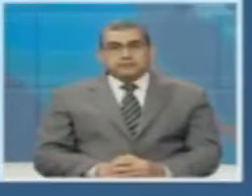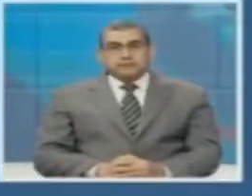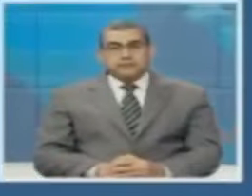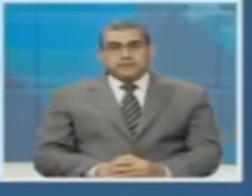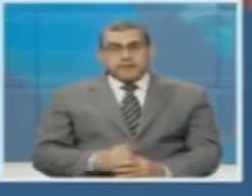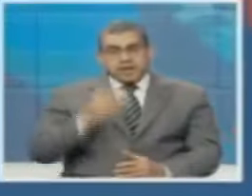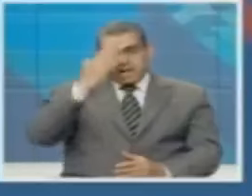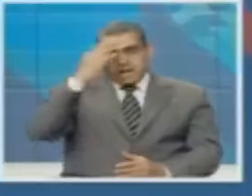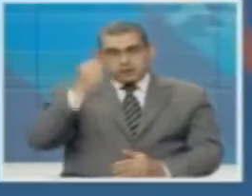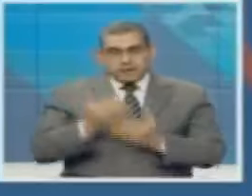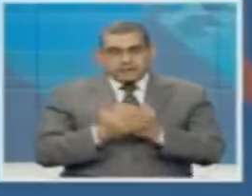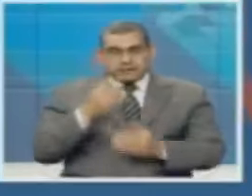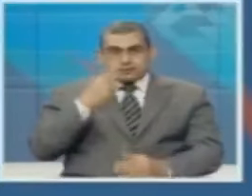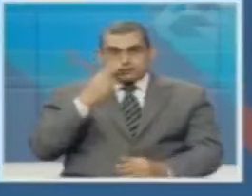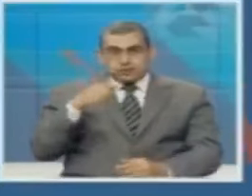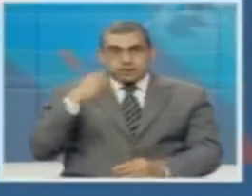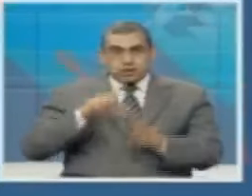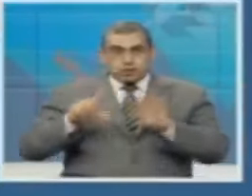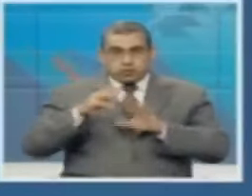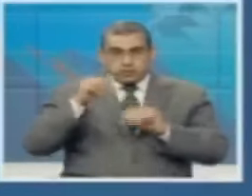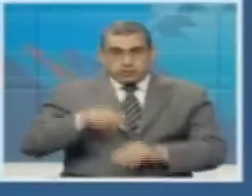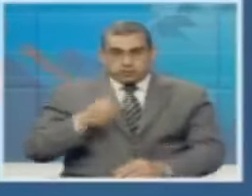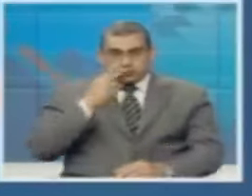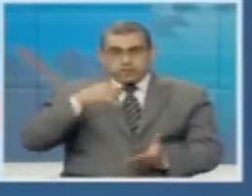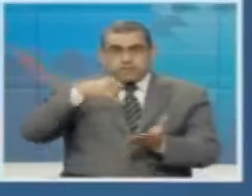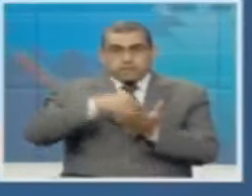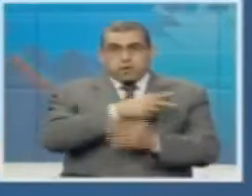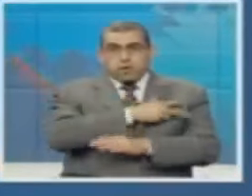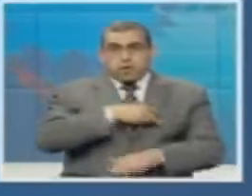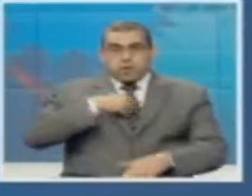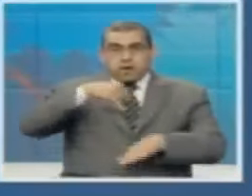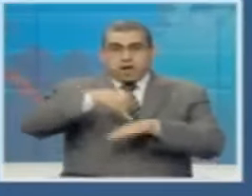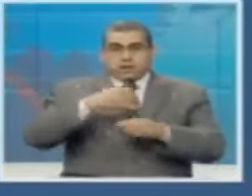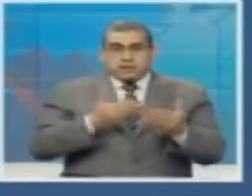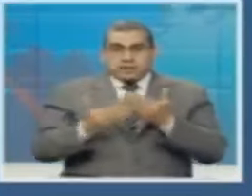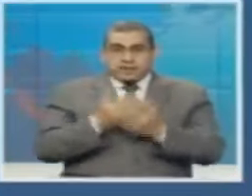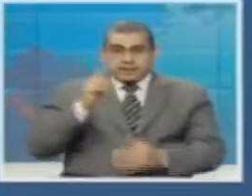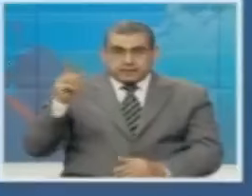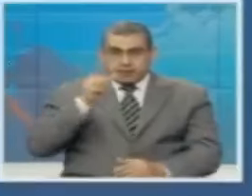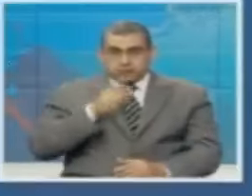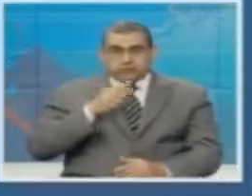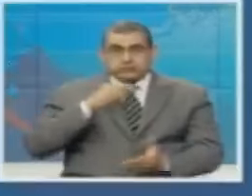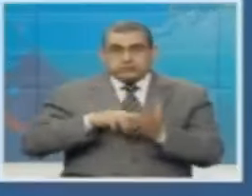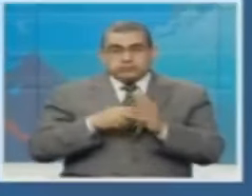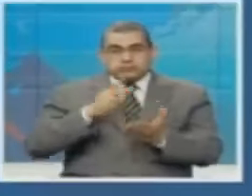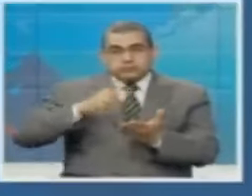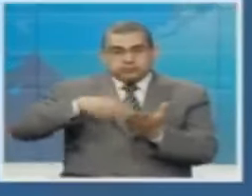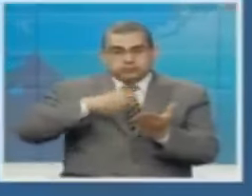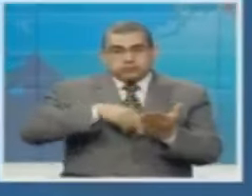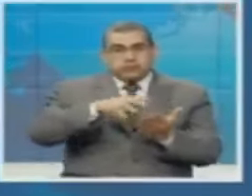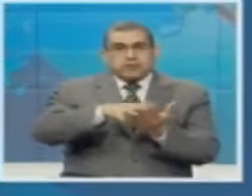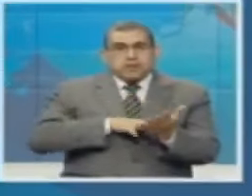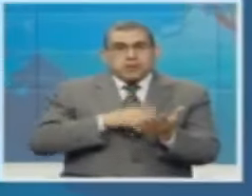أهلا بكم من جديد. شهد رئيس مجلس الوزراء الدكتور مصطفى مدبولي بمقر الحكومة في العاصمة الإدارية الجديدة مراسم